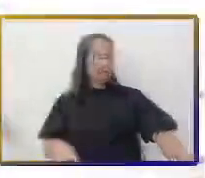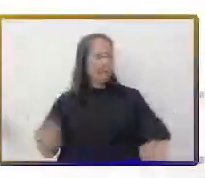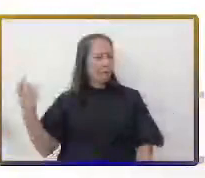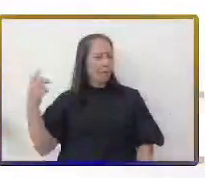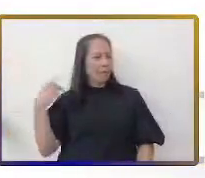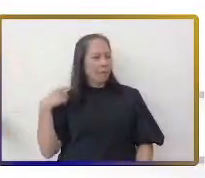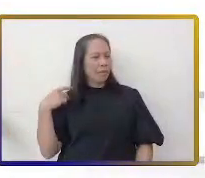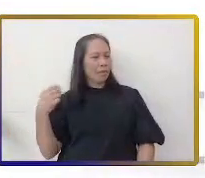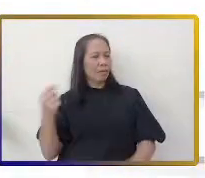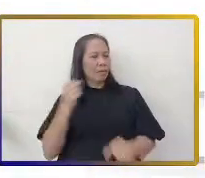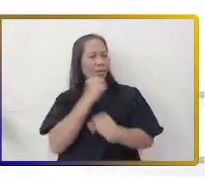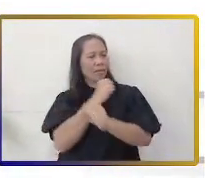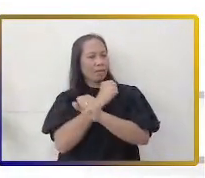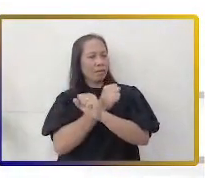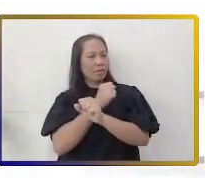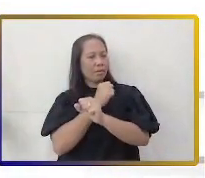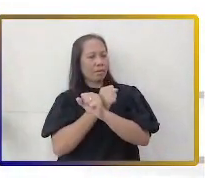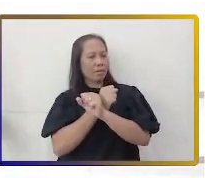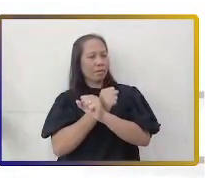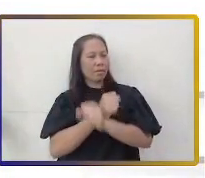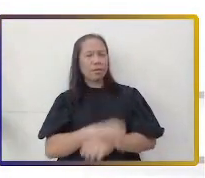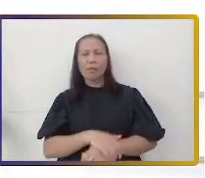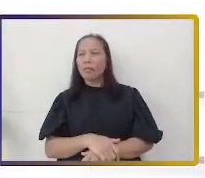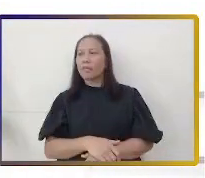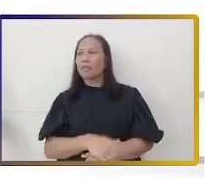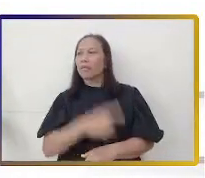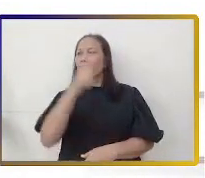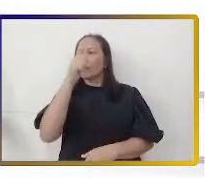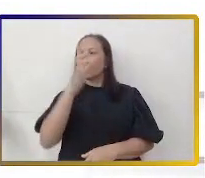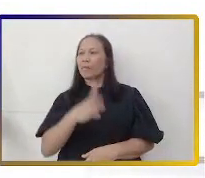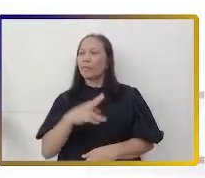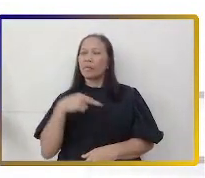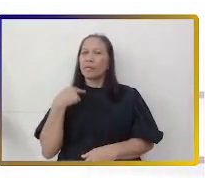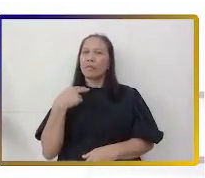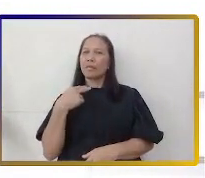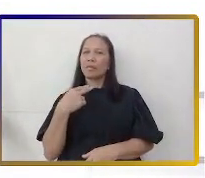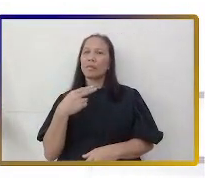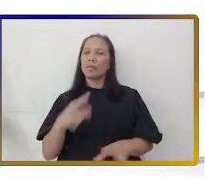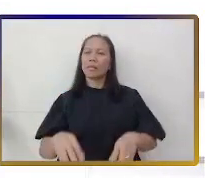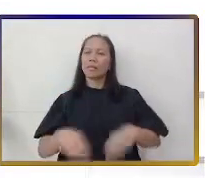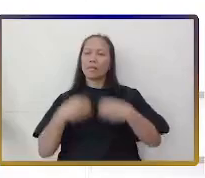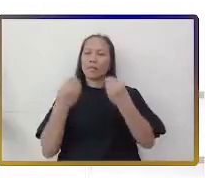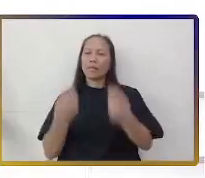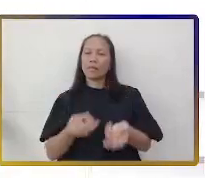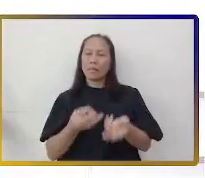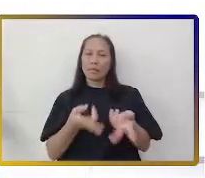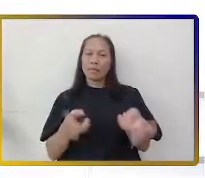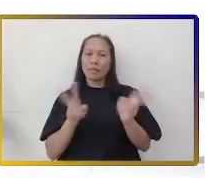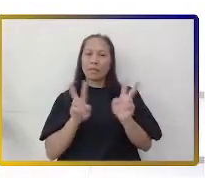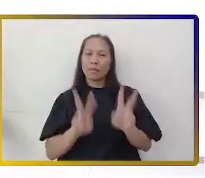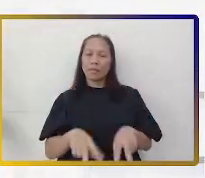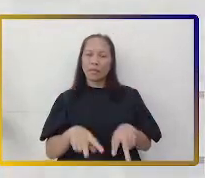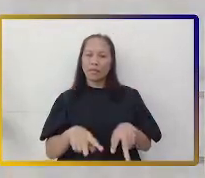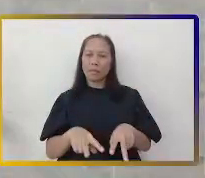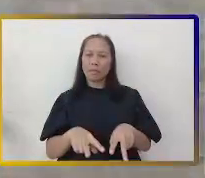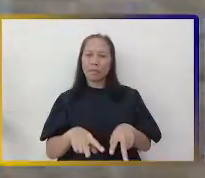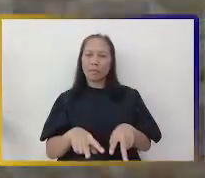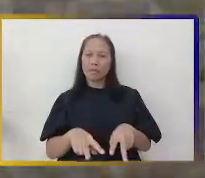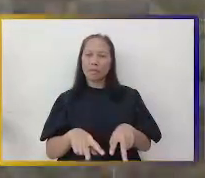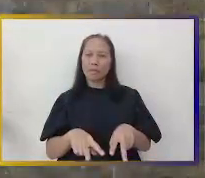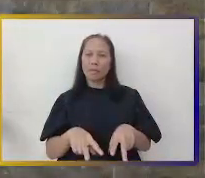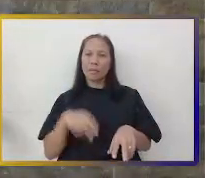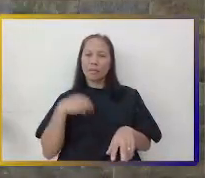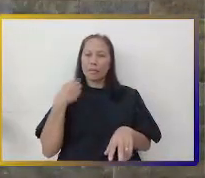security you see God gives value nilalagyan na ng value ng Diyos yung pera